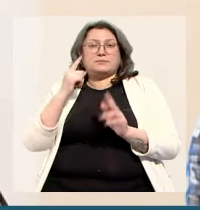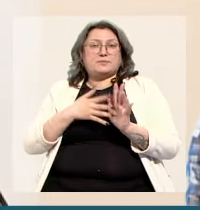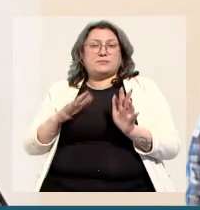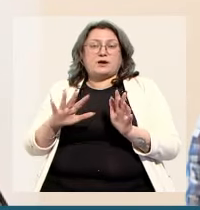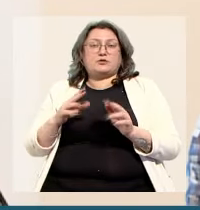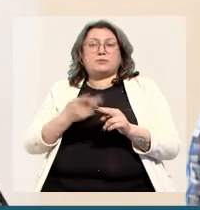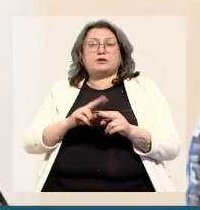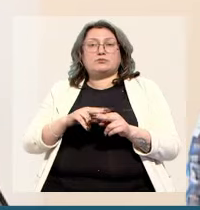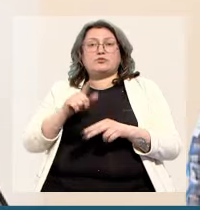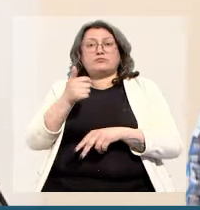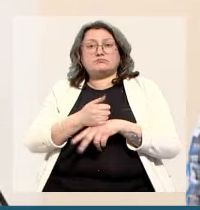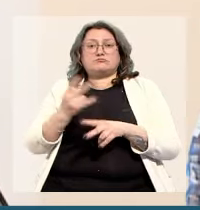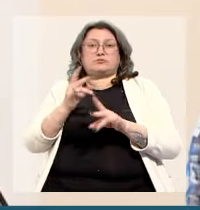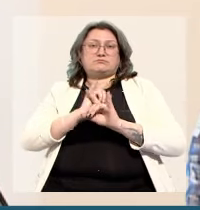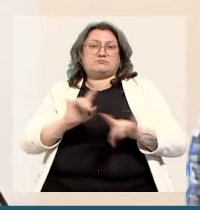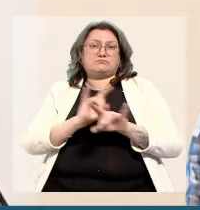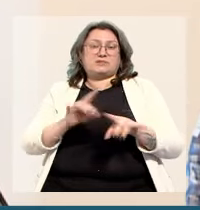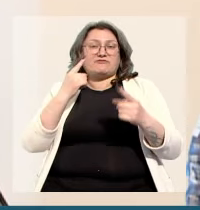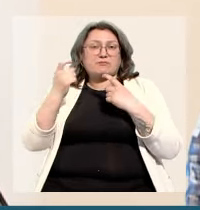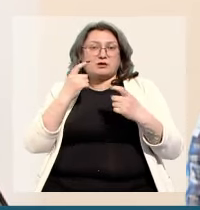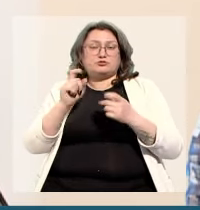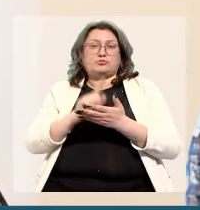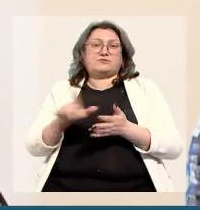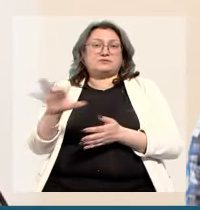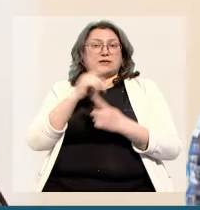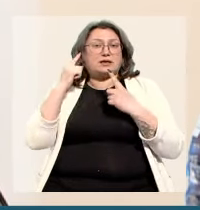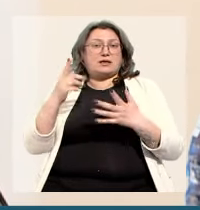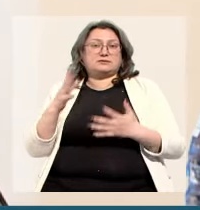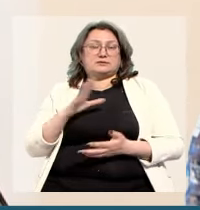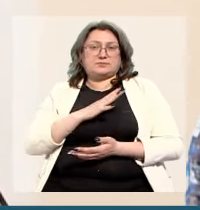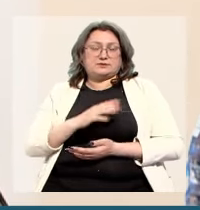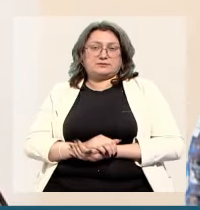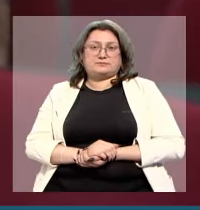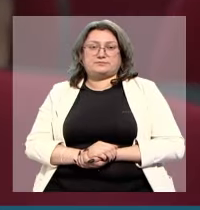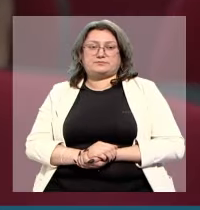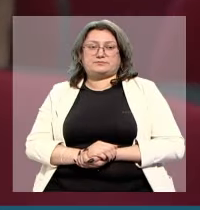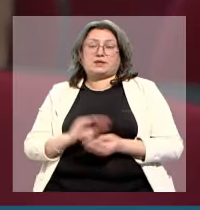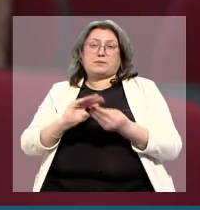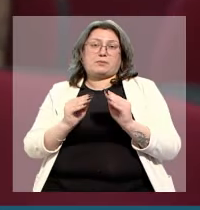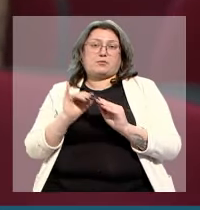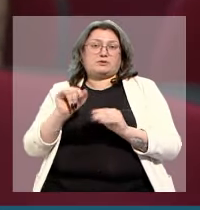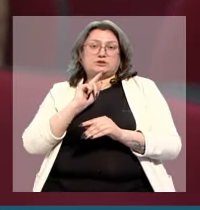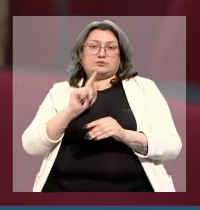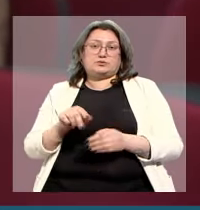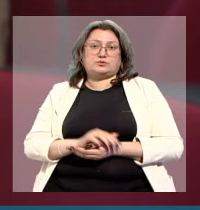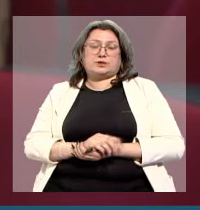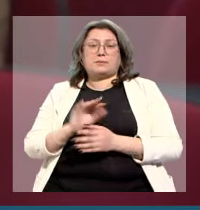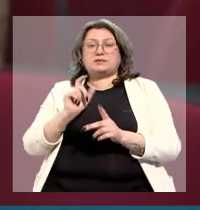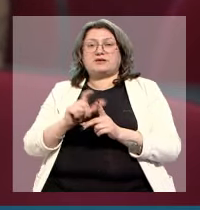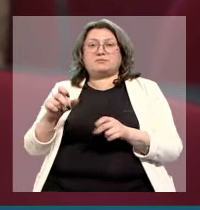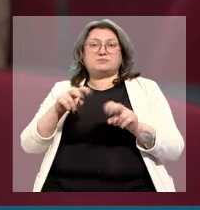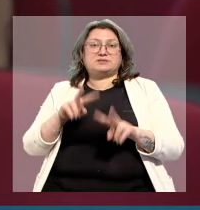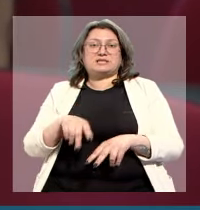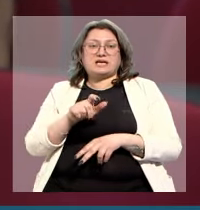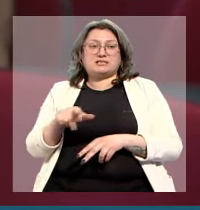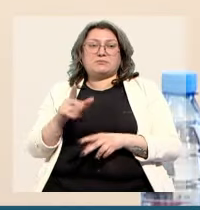алдымен жұртқа түсінікті етіп, ақпаратты таратыңыздар. Сол кезде ешқандай қиындықтар болмайды. Сала мамандардың айтуынша, бұл төлемнің